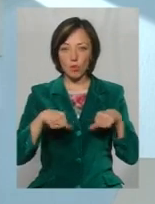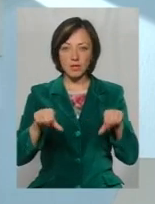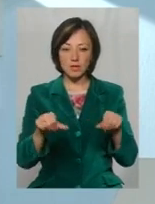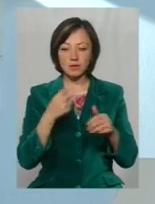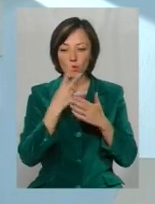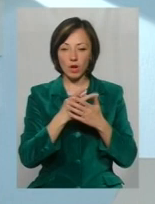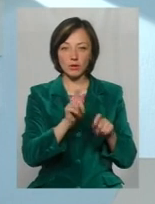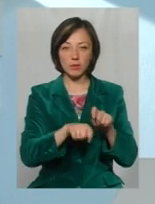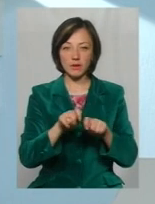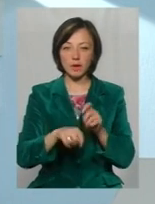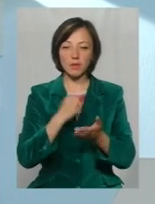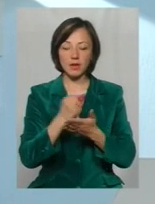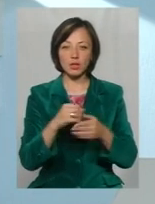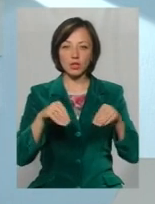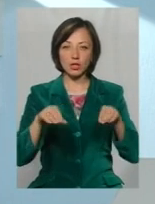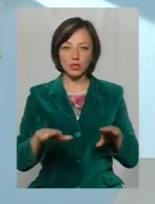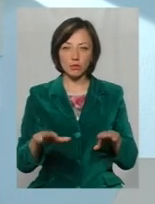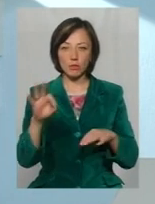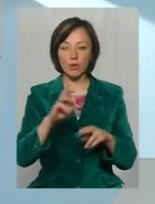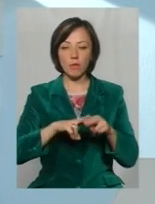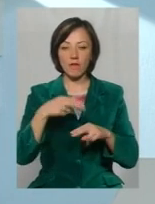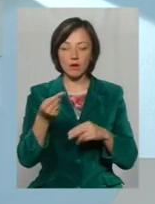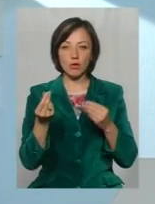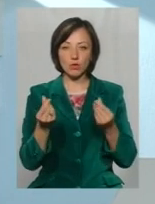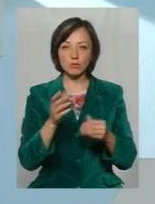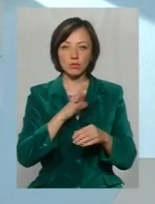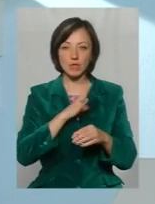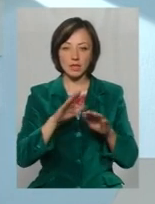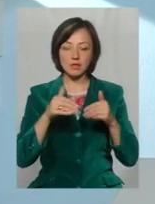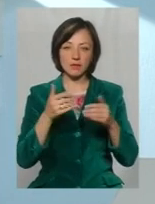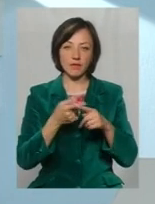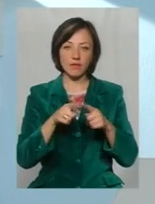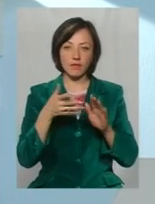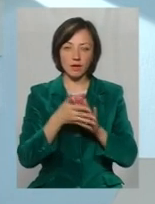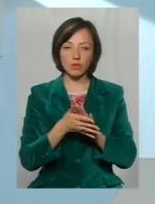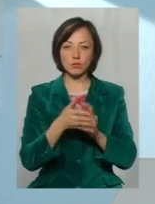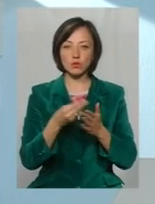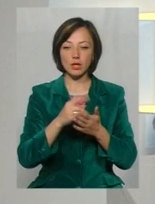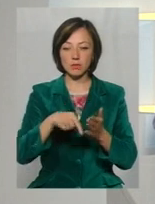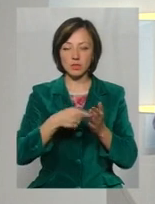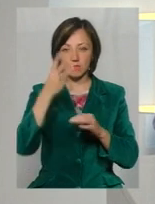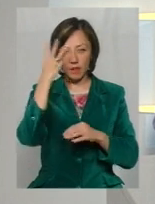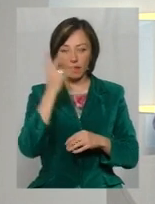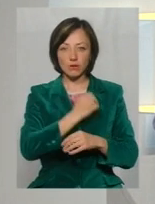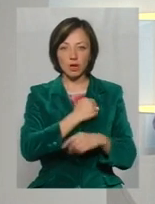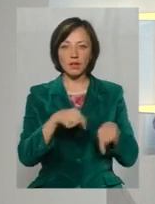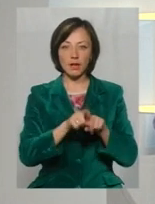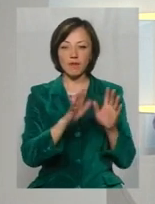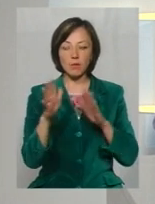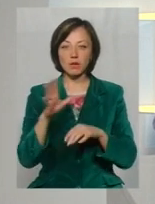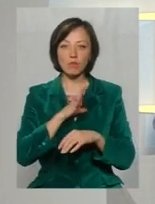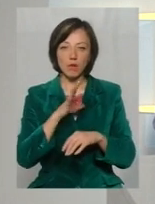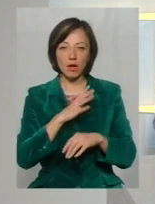на перевірки прийняла рішення все-таки про повернення тих коштів, які були нецільово використані у бюджет міста Хмельницького. На жаль, такі випадки